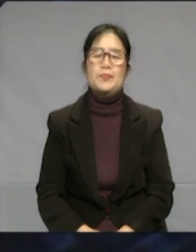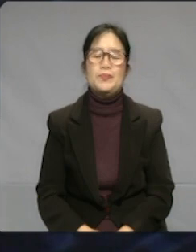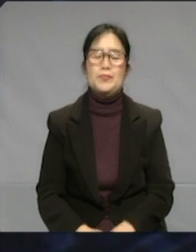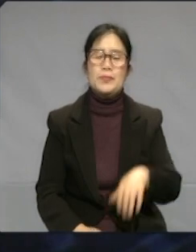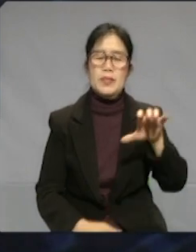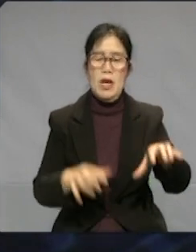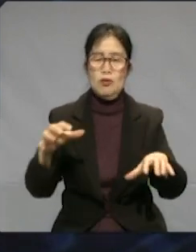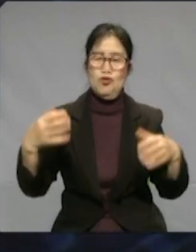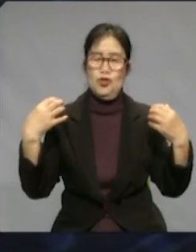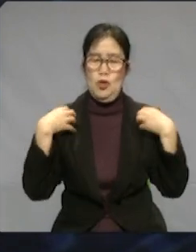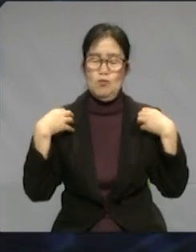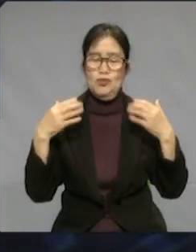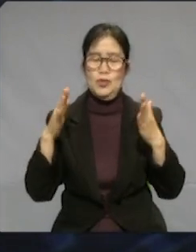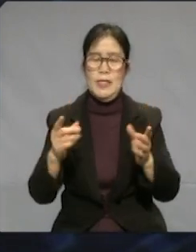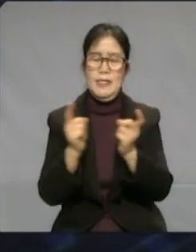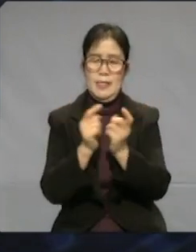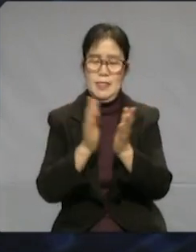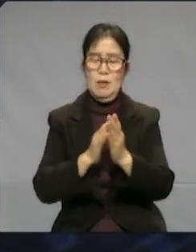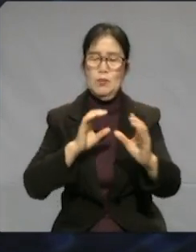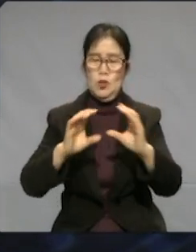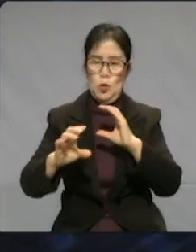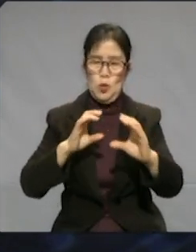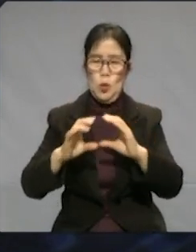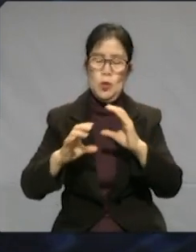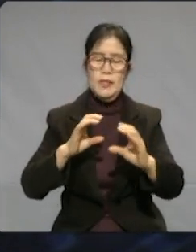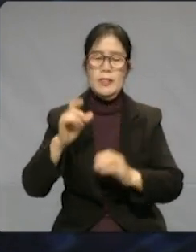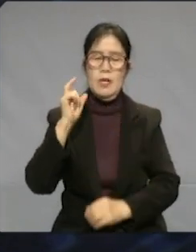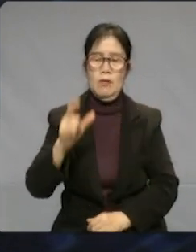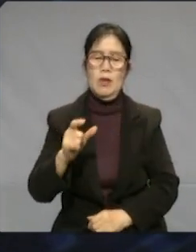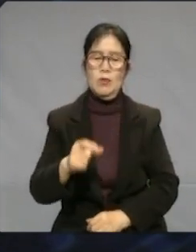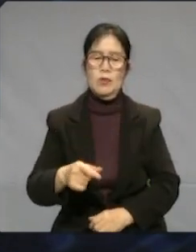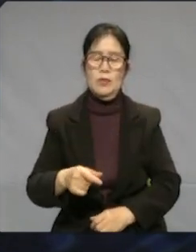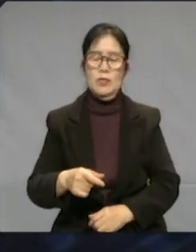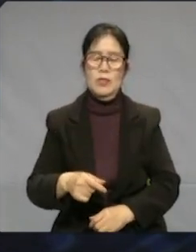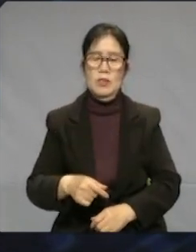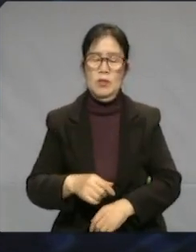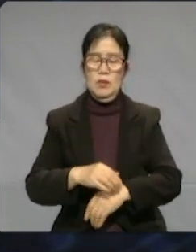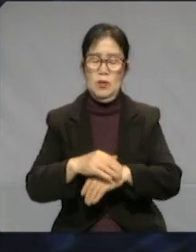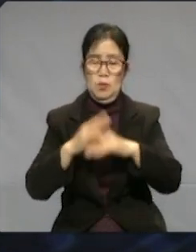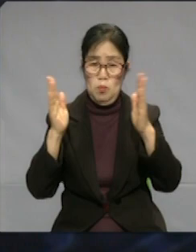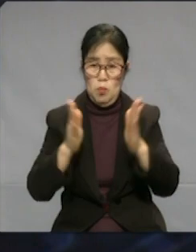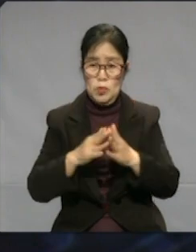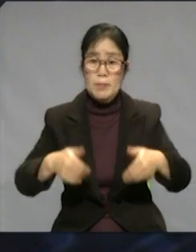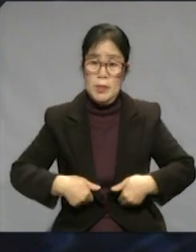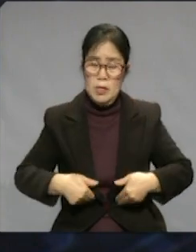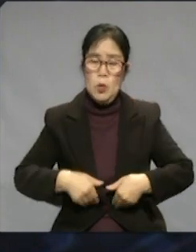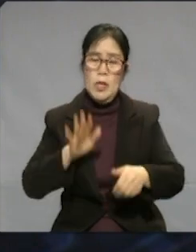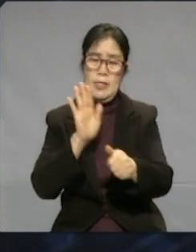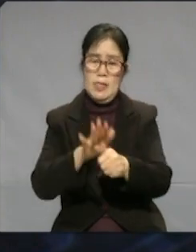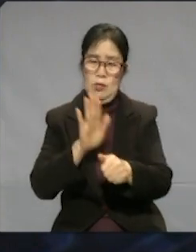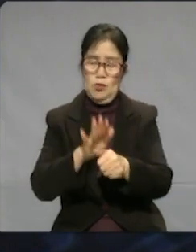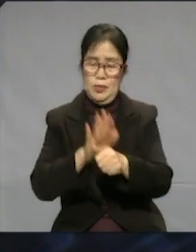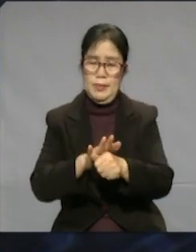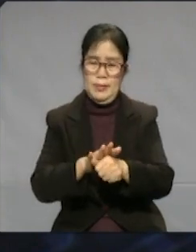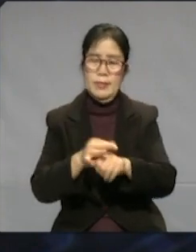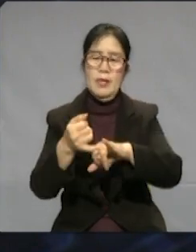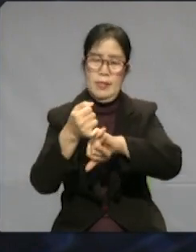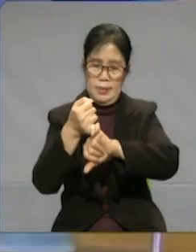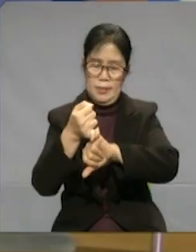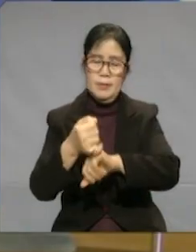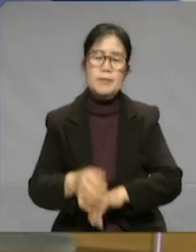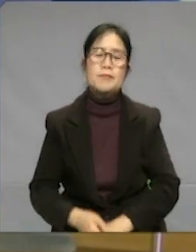양국 정부 간 직접 소통 채널을 강화하고 필요한 모든 지원을 다 할